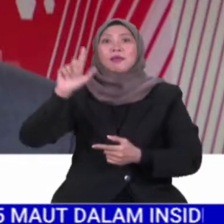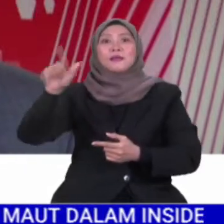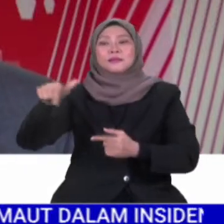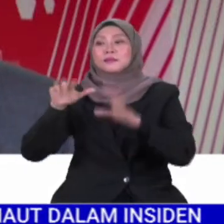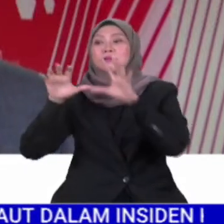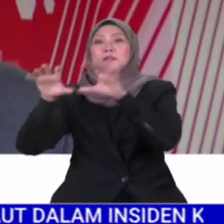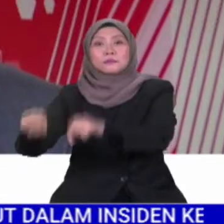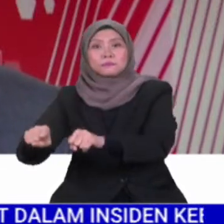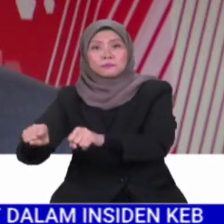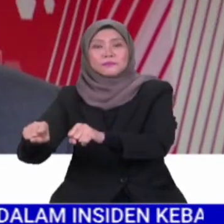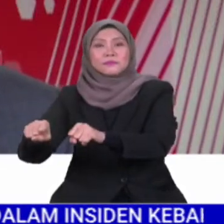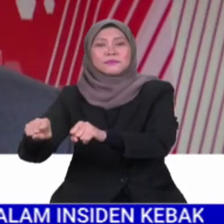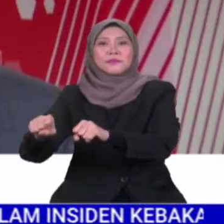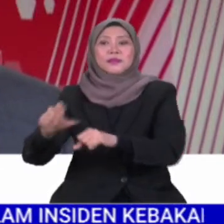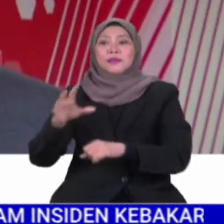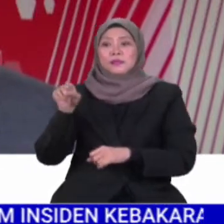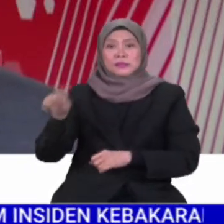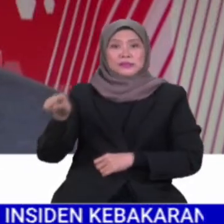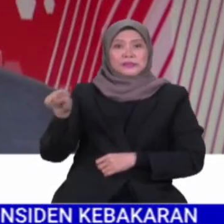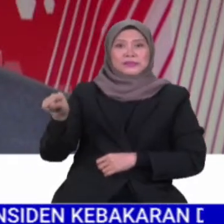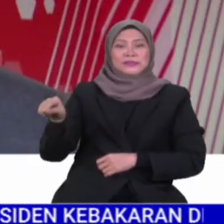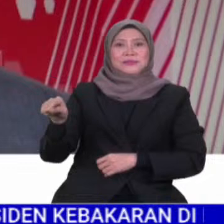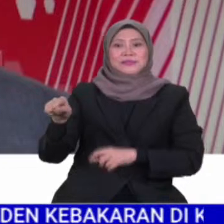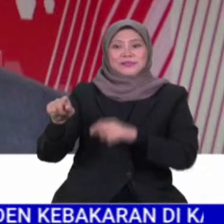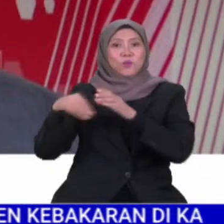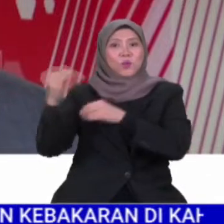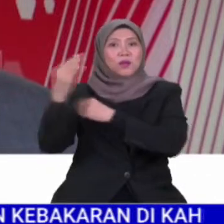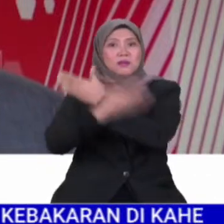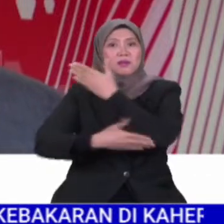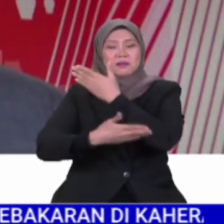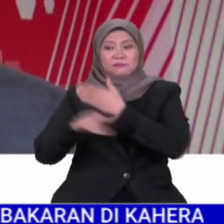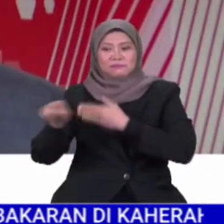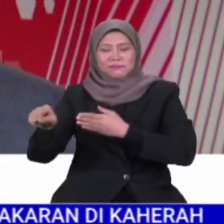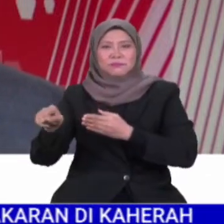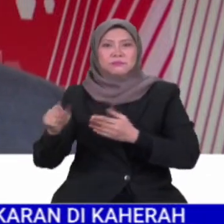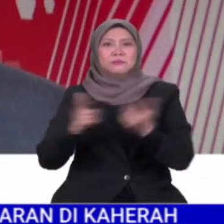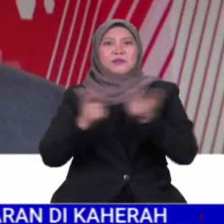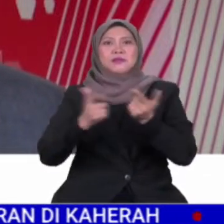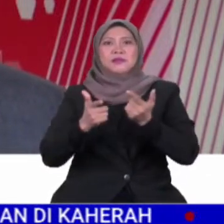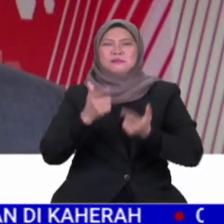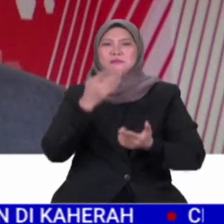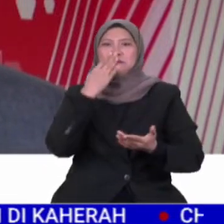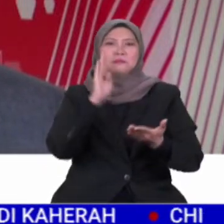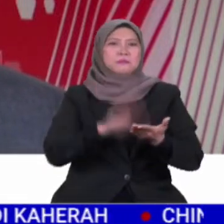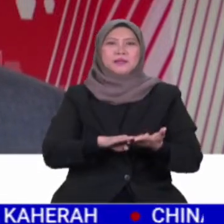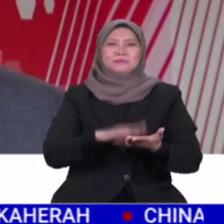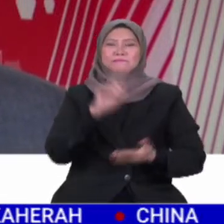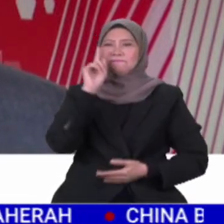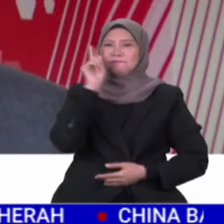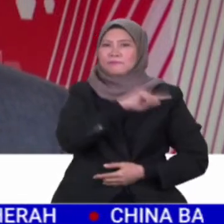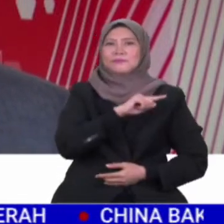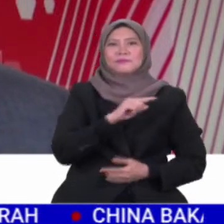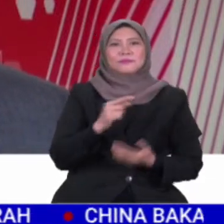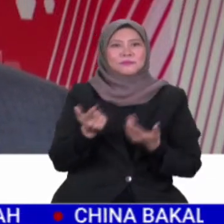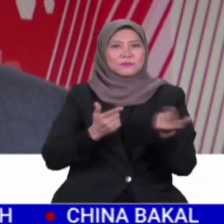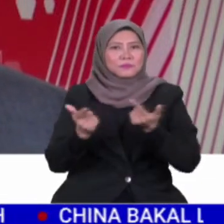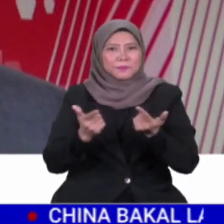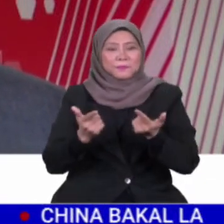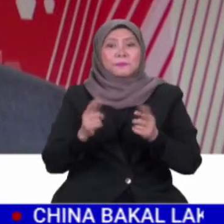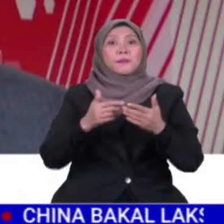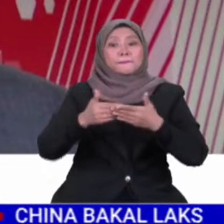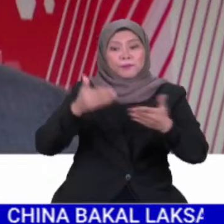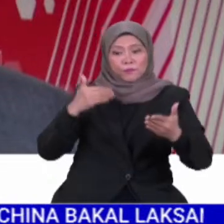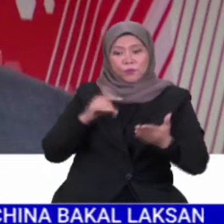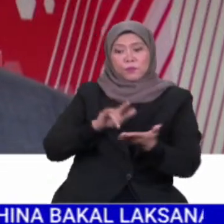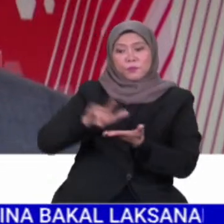pula. Layanan mereka dapat di tempat kerja itu pun memang teruklah, amat teruk ya. Jadi sebelum nak